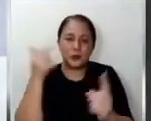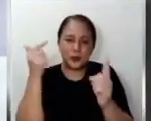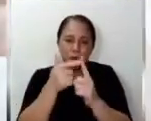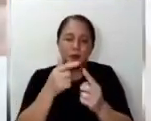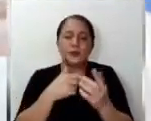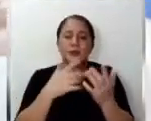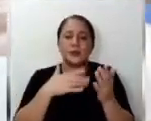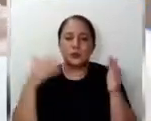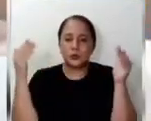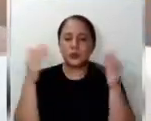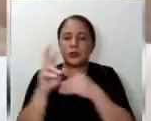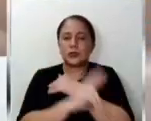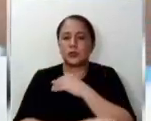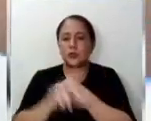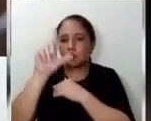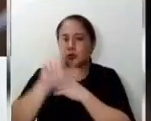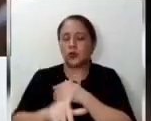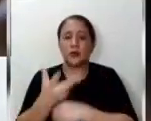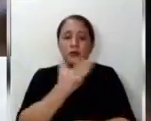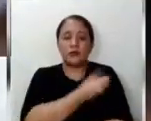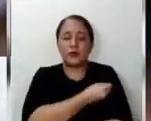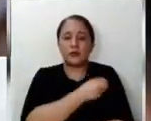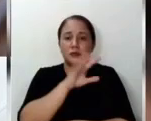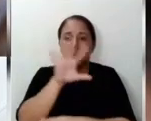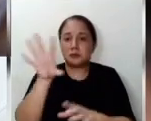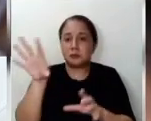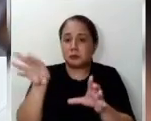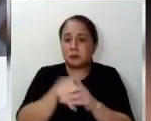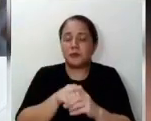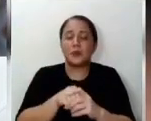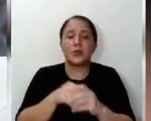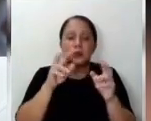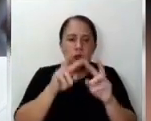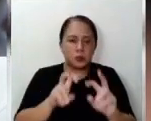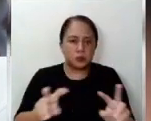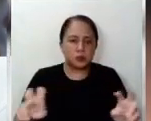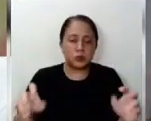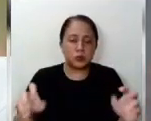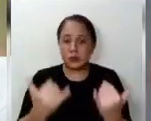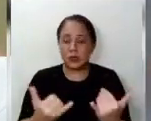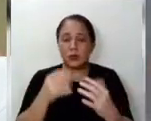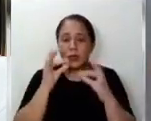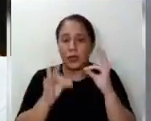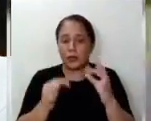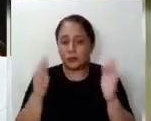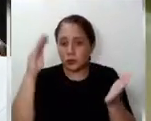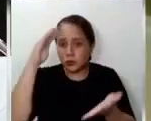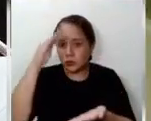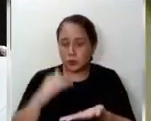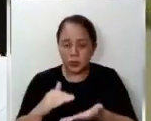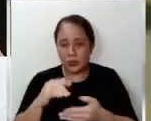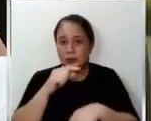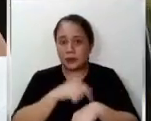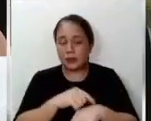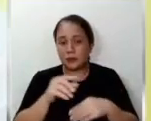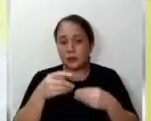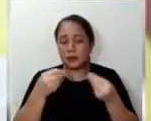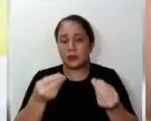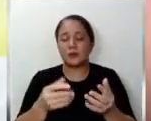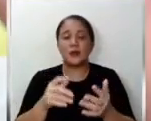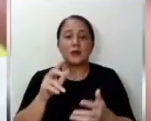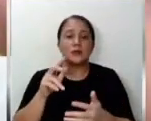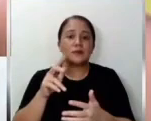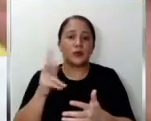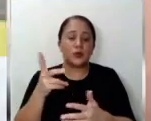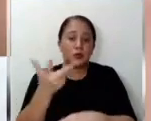rehiyong mababa ang vaccination coverage. Pinag-aaralan din sa ngayon kung iigsian ang panahon sa pagbibigay ng booster shot sa bansa. Sa